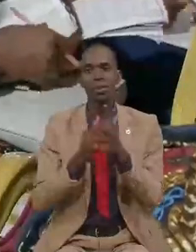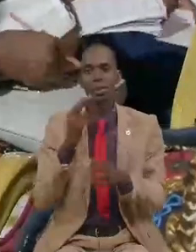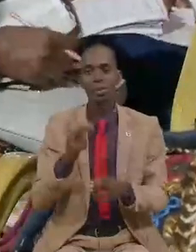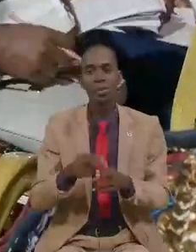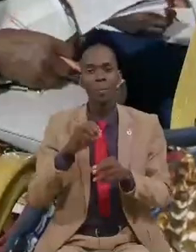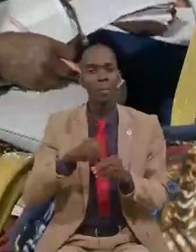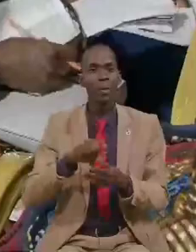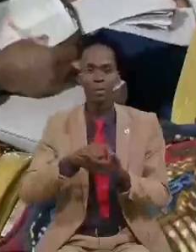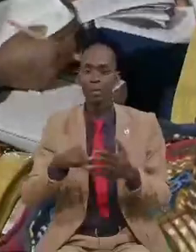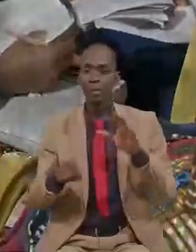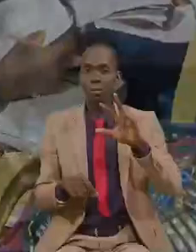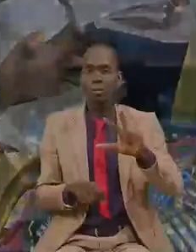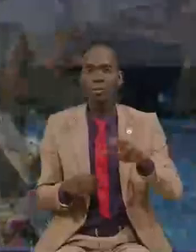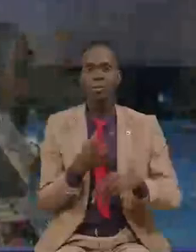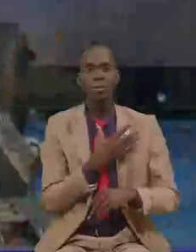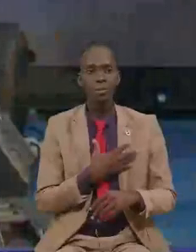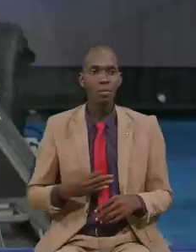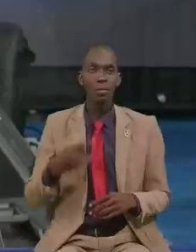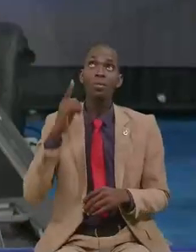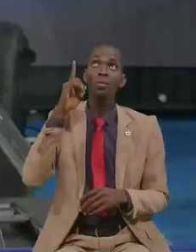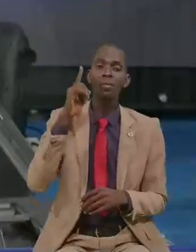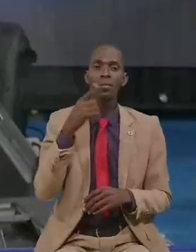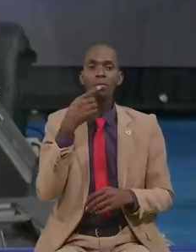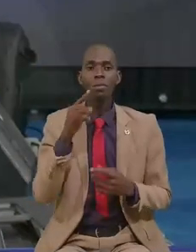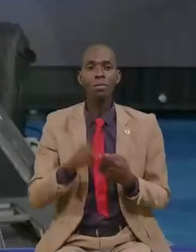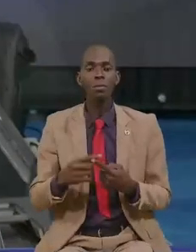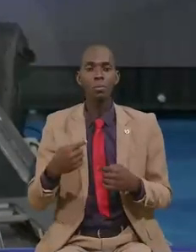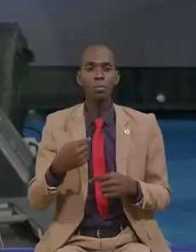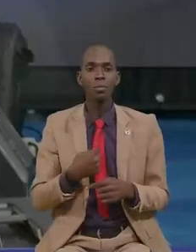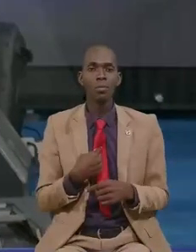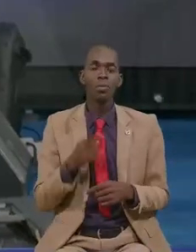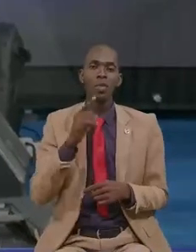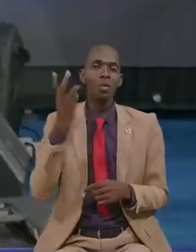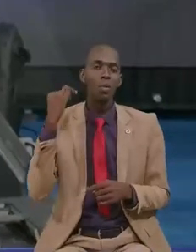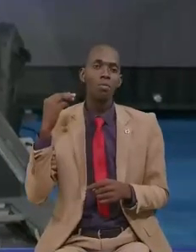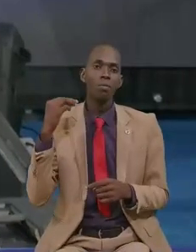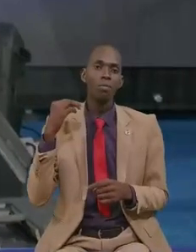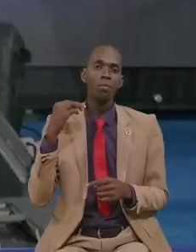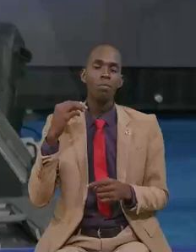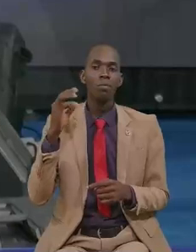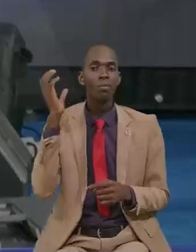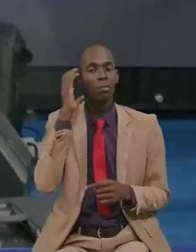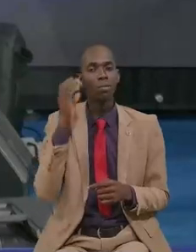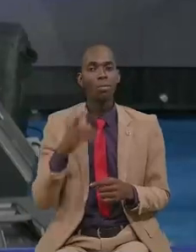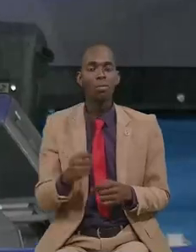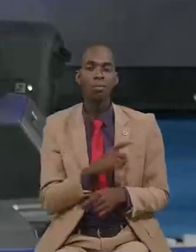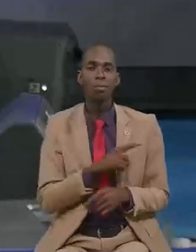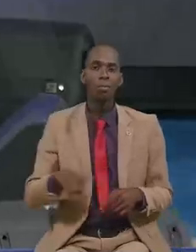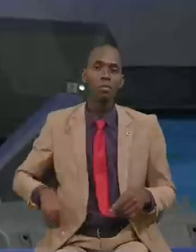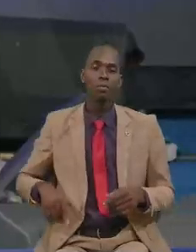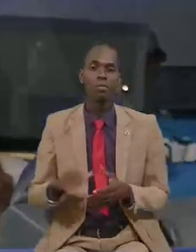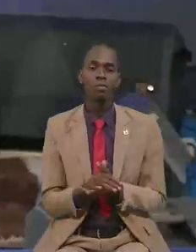verset 3, il dit, il me dit, fils, il écoutait Dieu, il sentait la main de Dieu sur